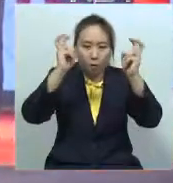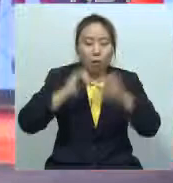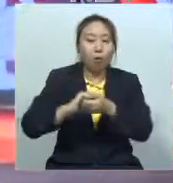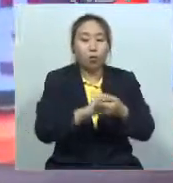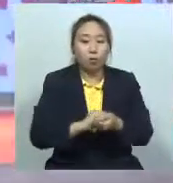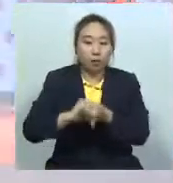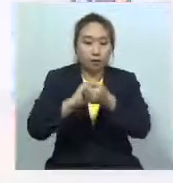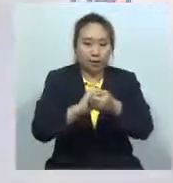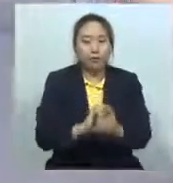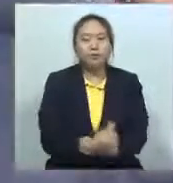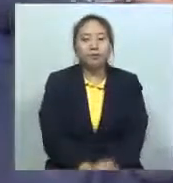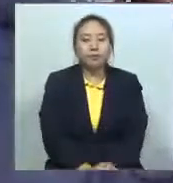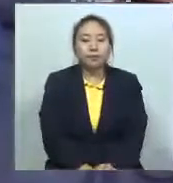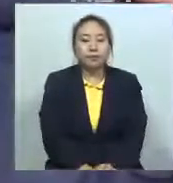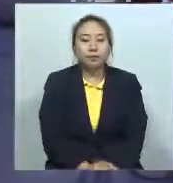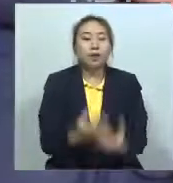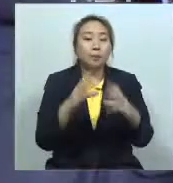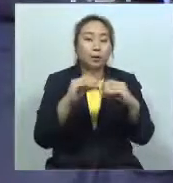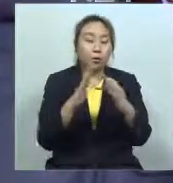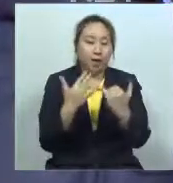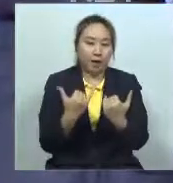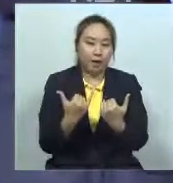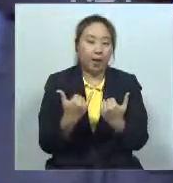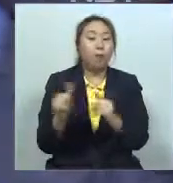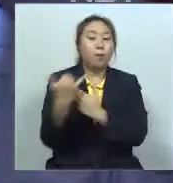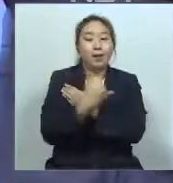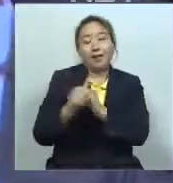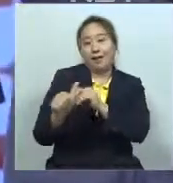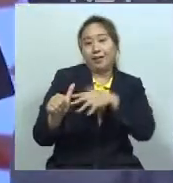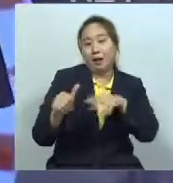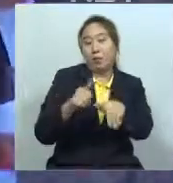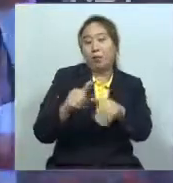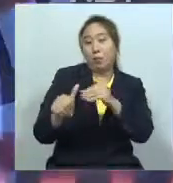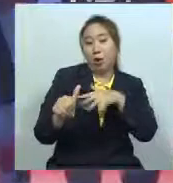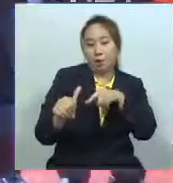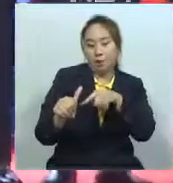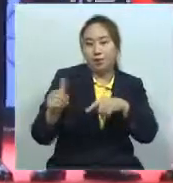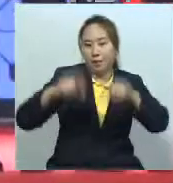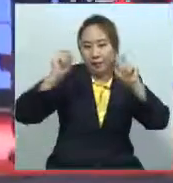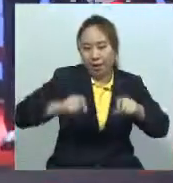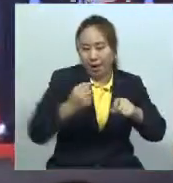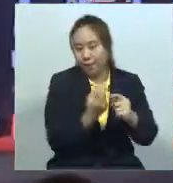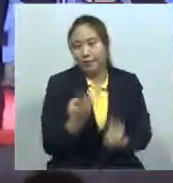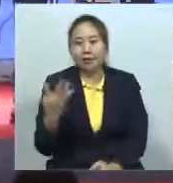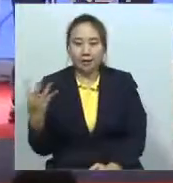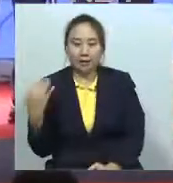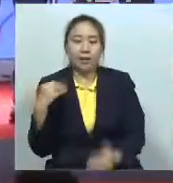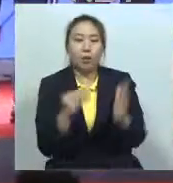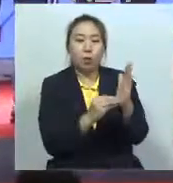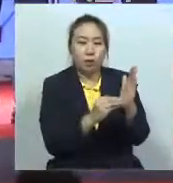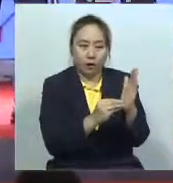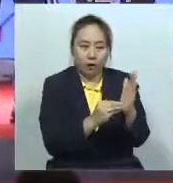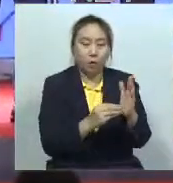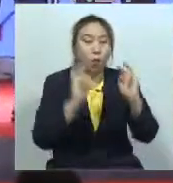ยั่งยืนการประชุมครั้งนี้ผู้นำประเทศอาเซียนได้รับรองปฏิญญา4ฉบับประกอบด้วยปฏิญญากรุงเทพว่าด้วย